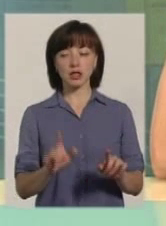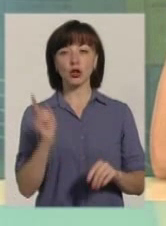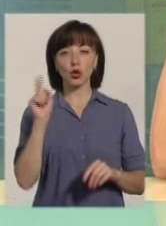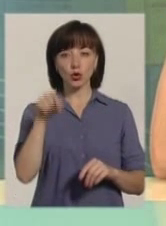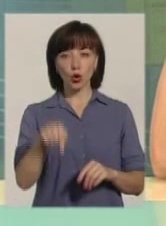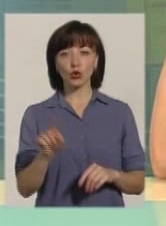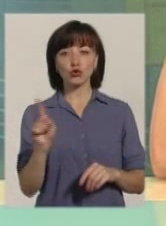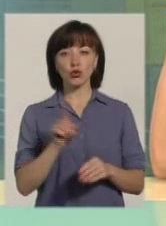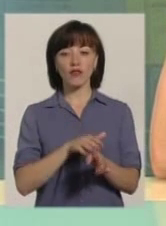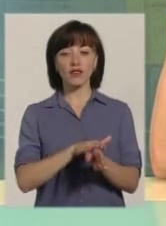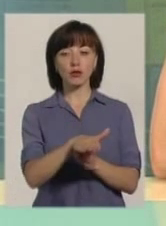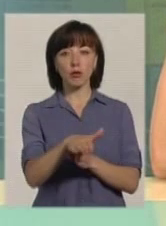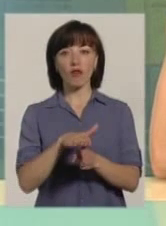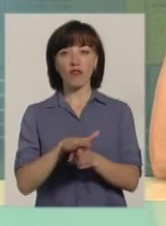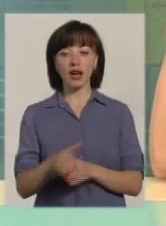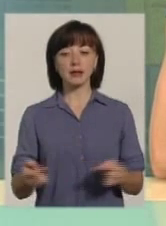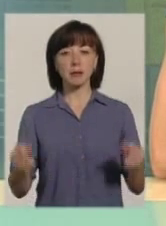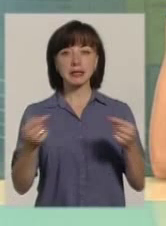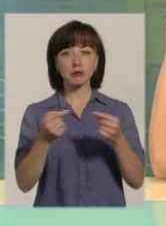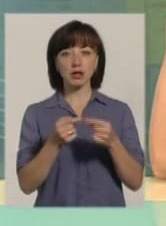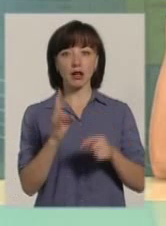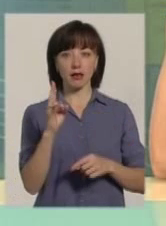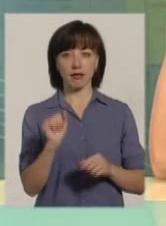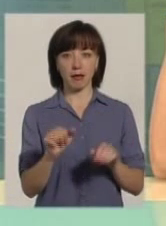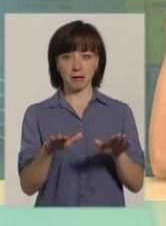що відбувається безпосередньо на місцях?